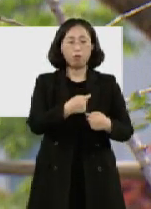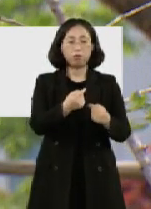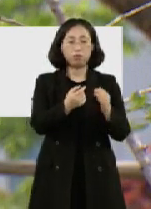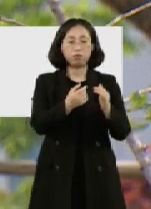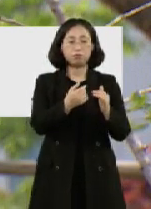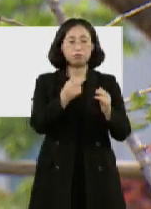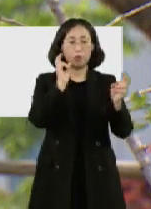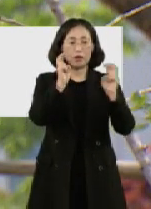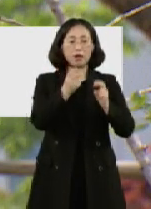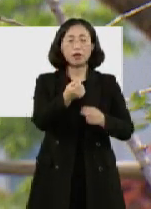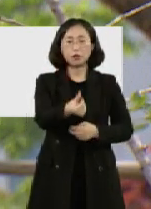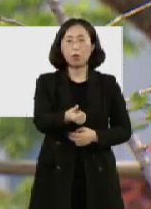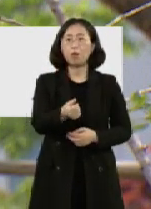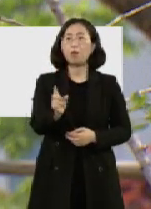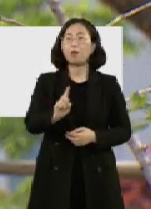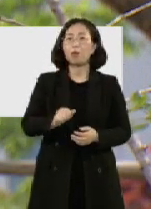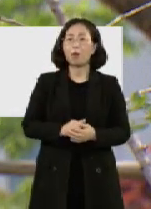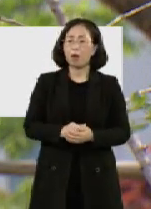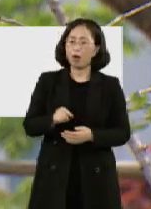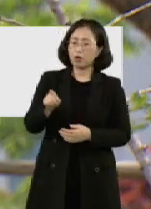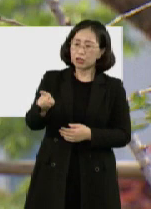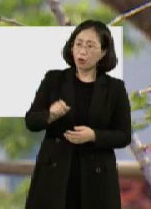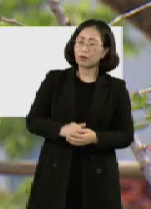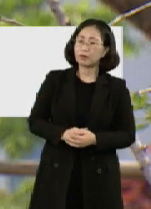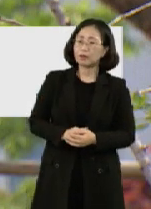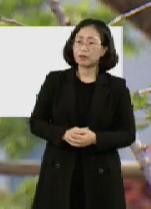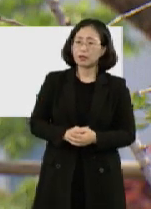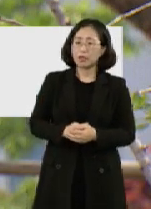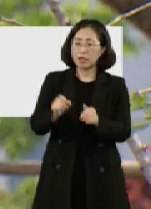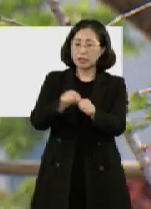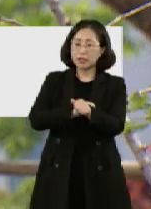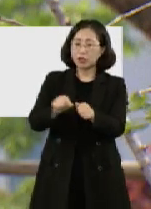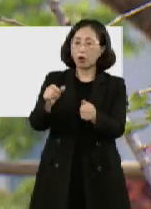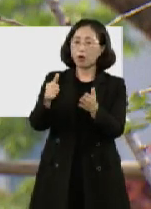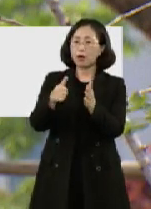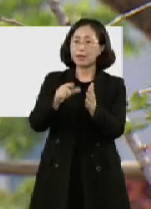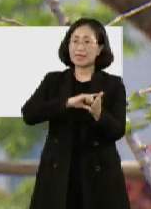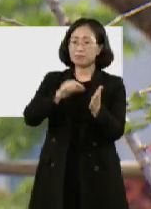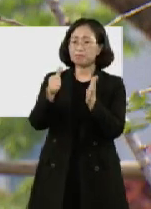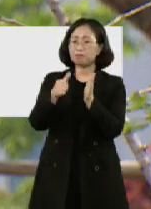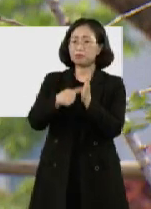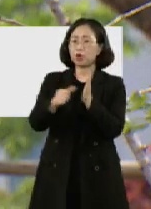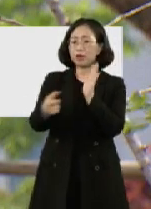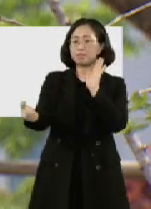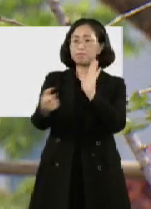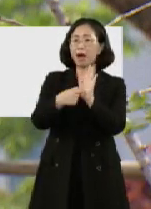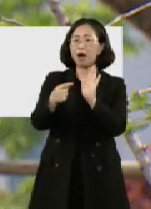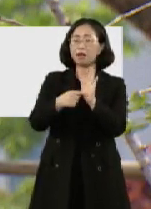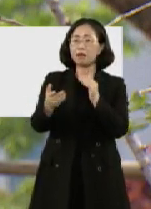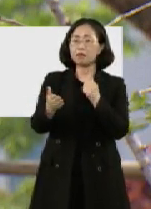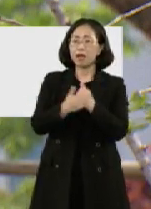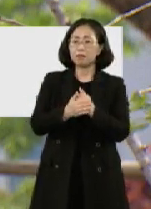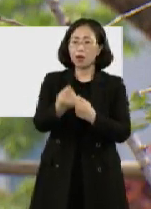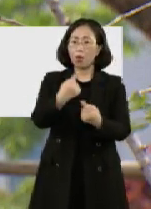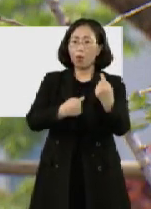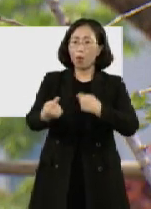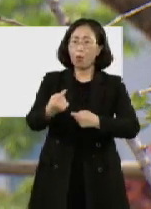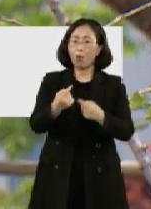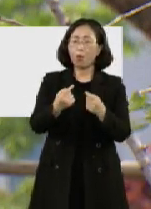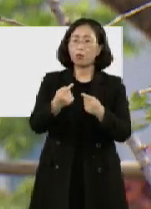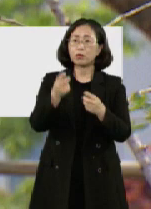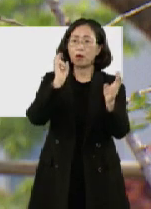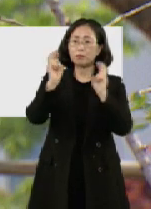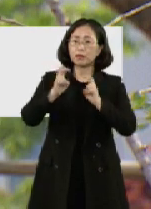얘기가 있거든요. 그거는 특정 상품을 명시를 해서 업체가 적은 거